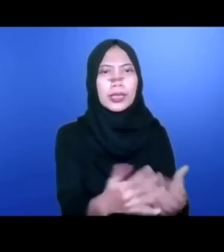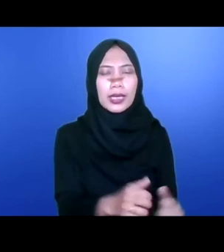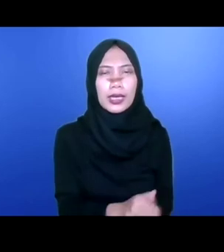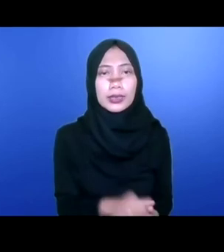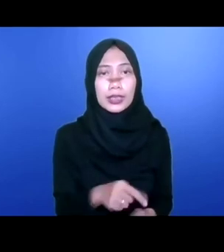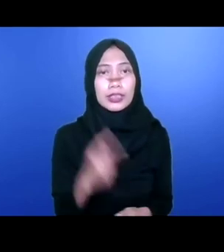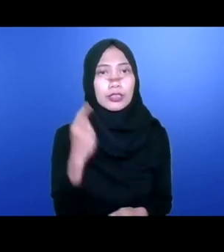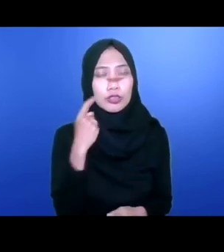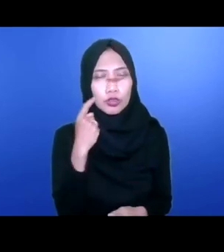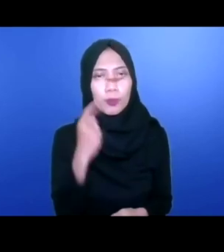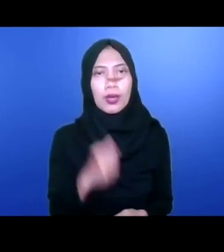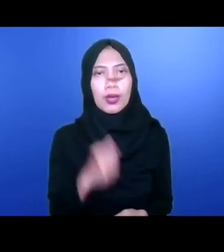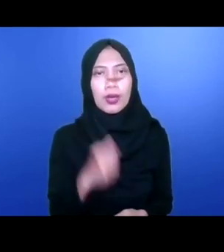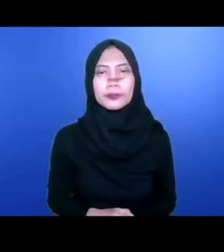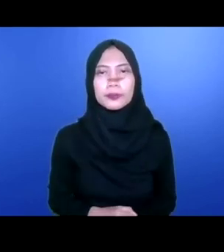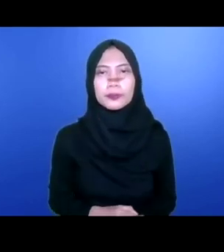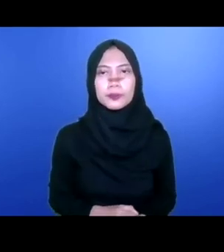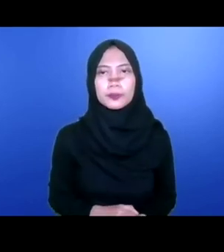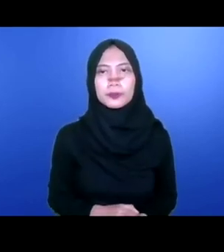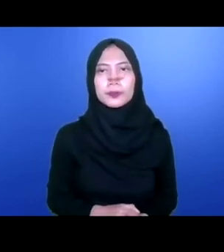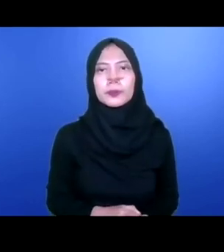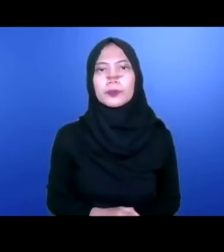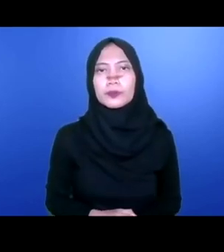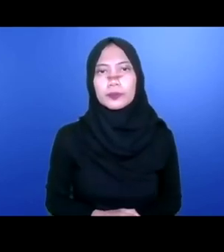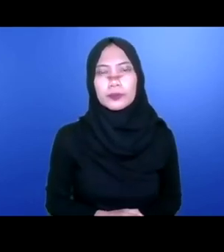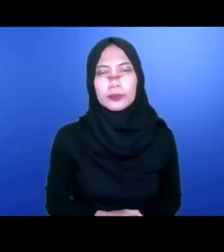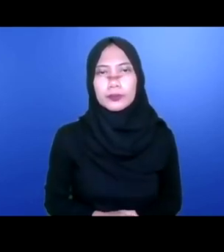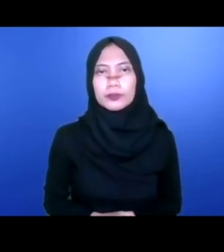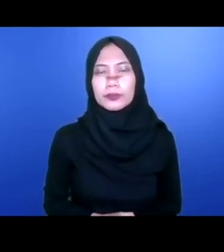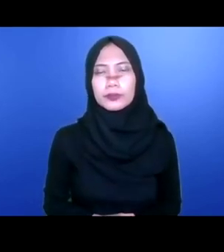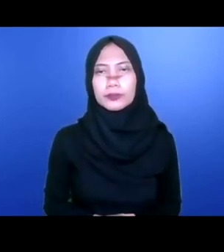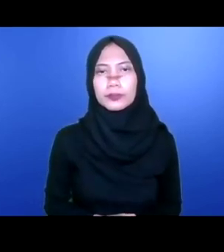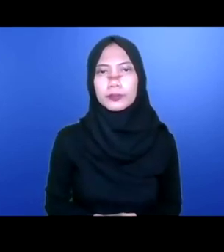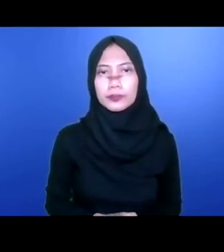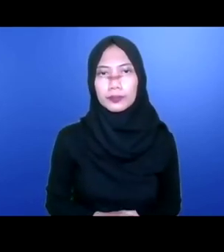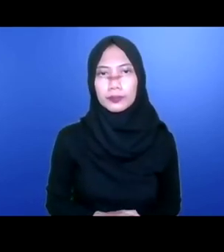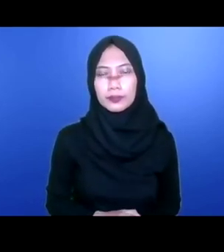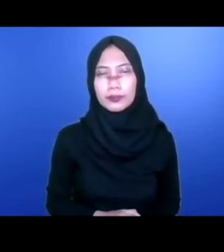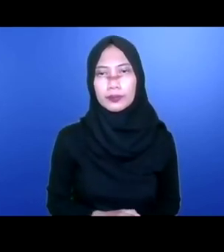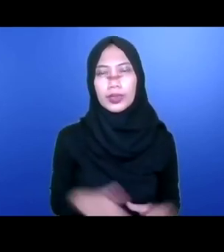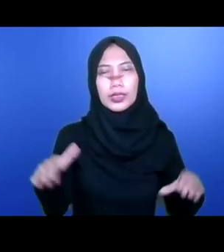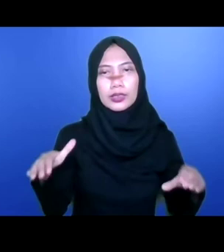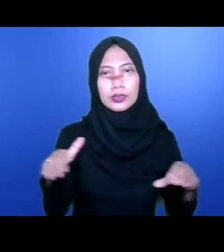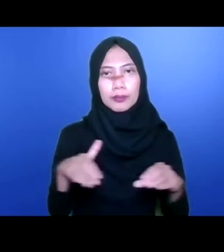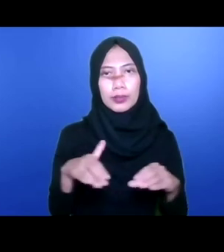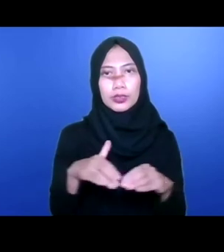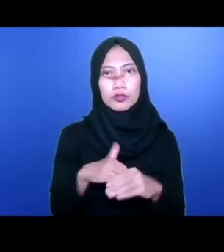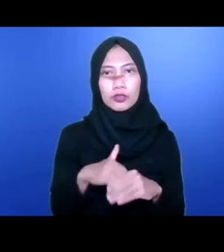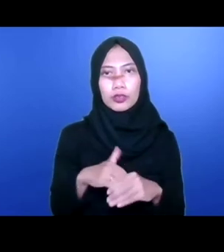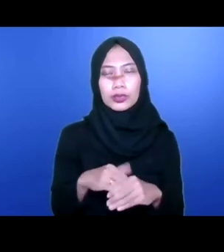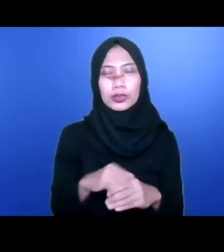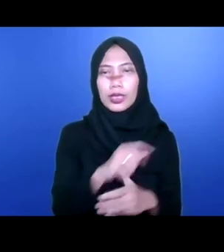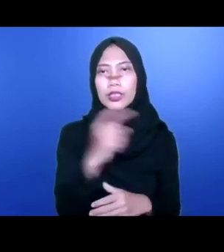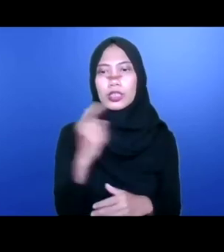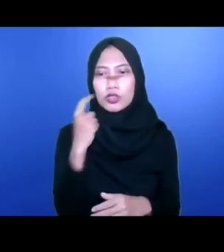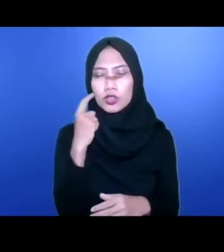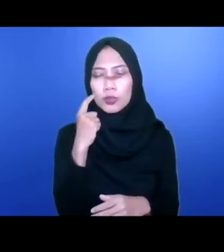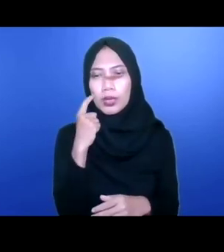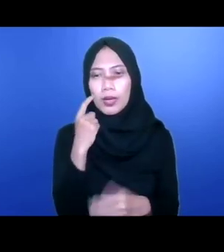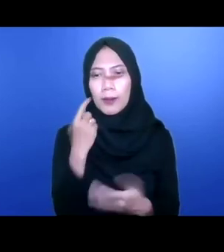lakukan, beberapa insentif yang BI dorong. Termasuk kami akan coba semua merchant kris ini possible nggak menjadi